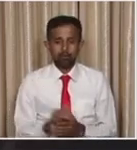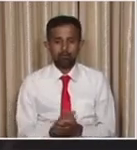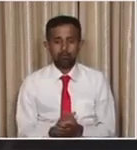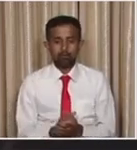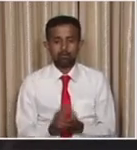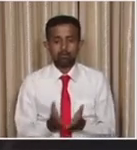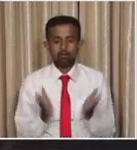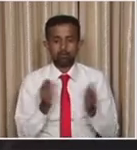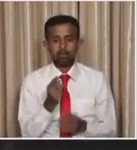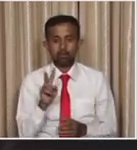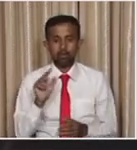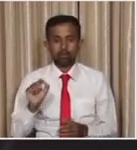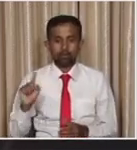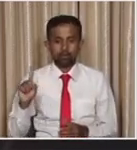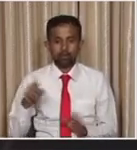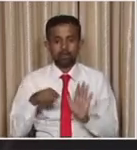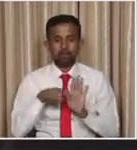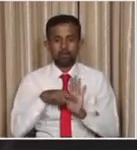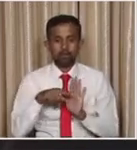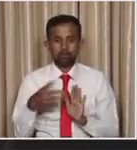ඉන්දියාව 12.1කින් රින වුණා.